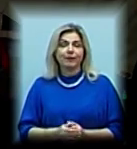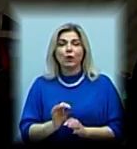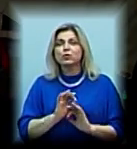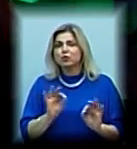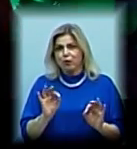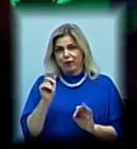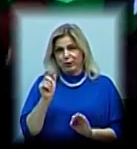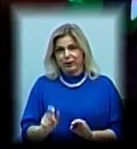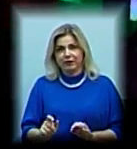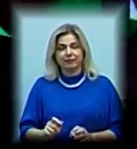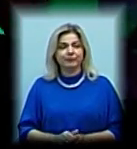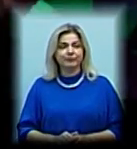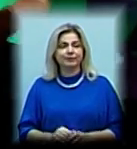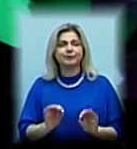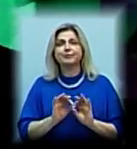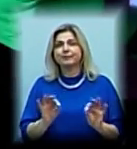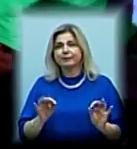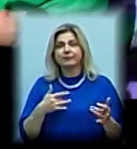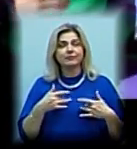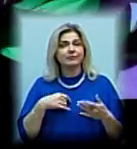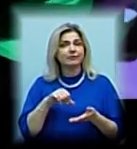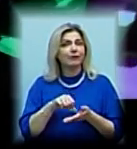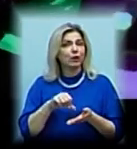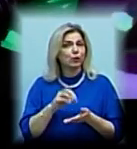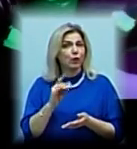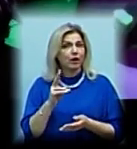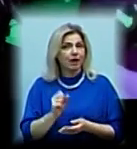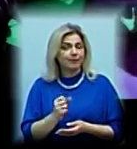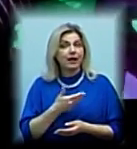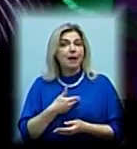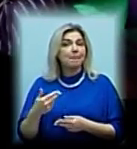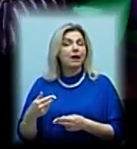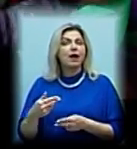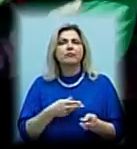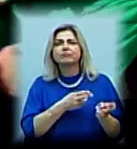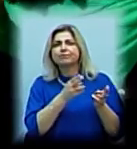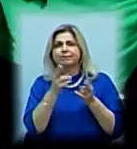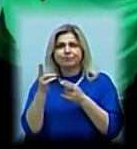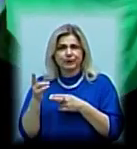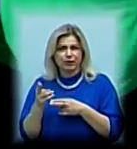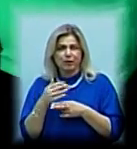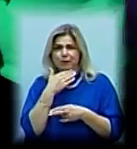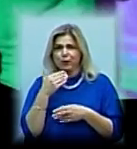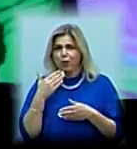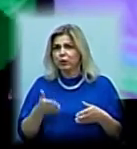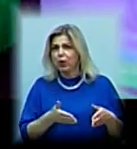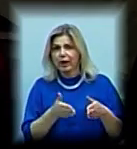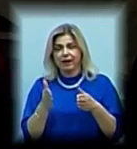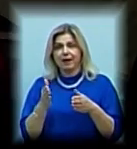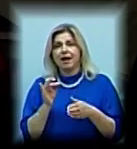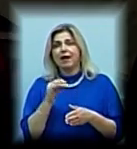чудова людина, чудова акторка. Ми проїздили стільки доріг, стільки